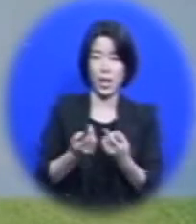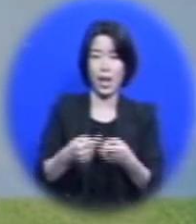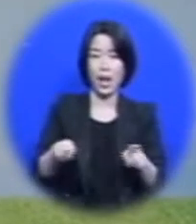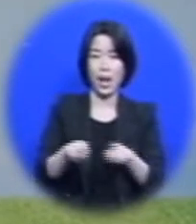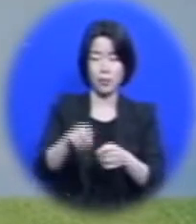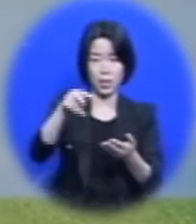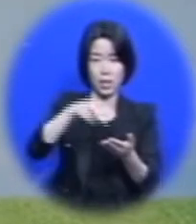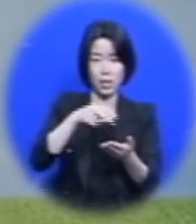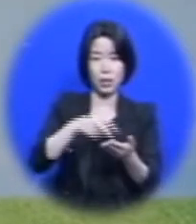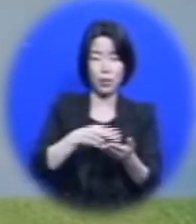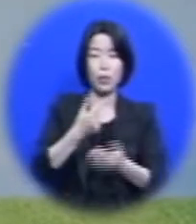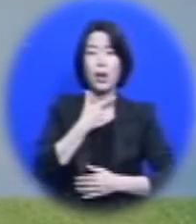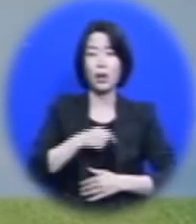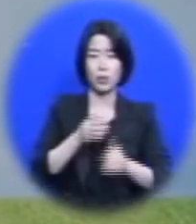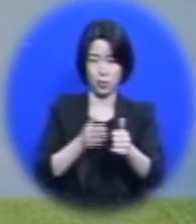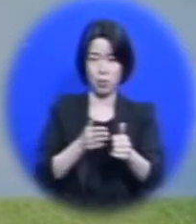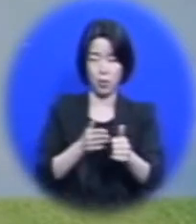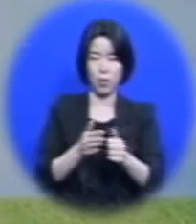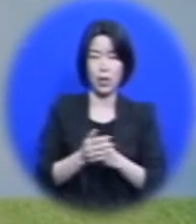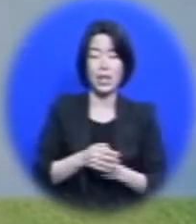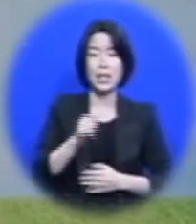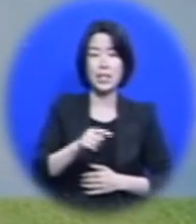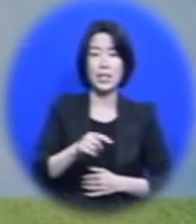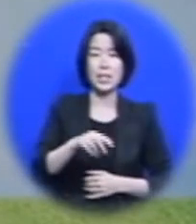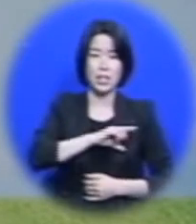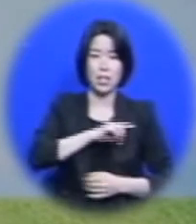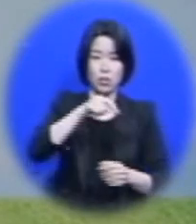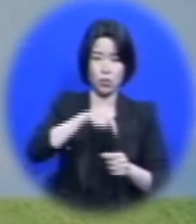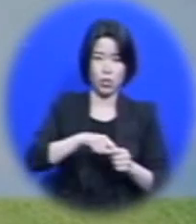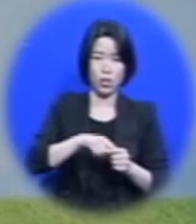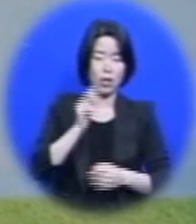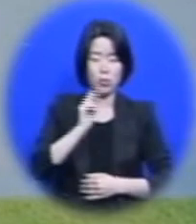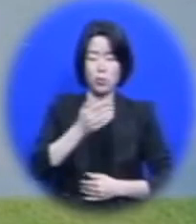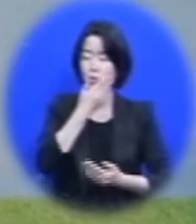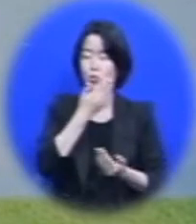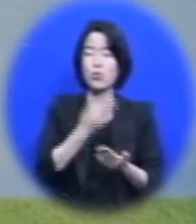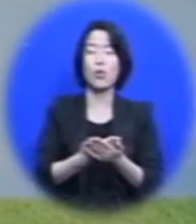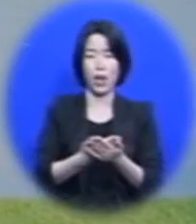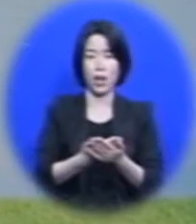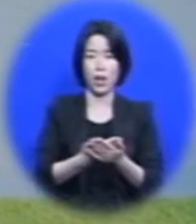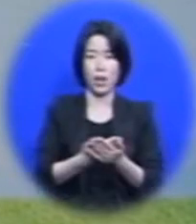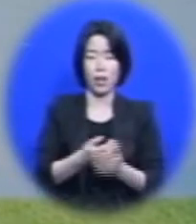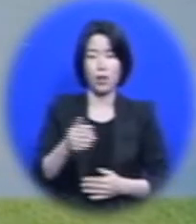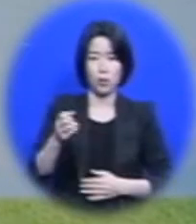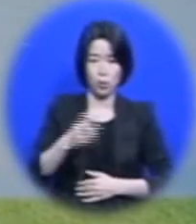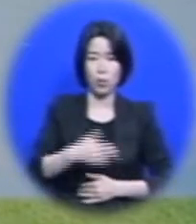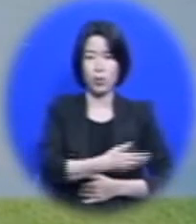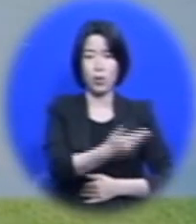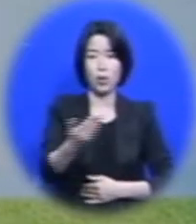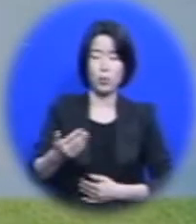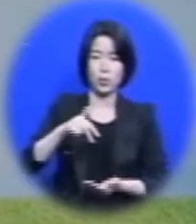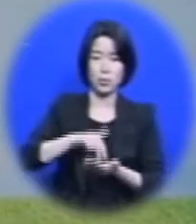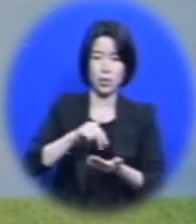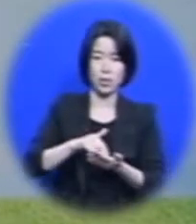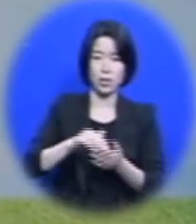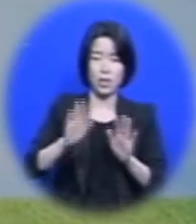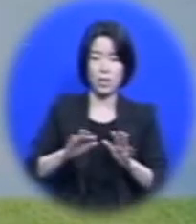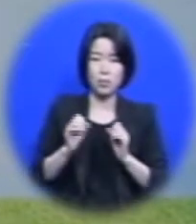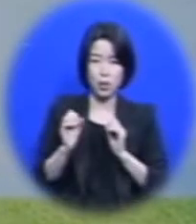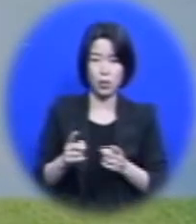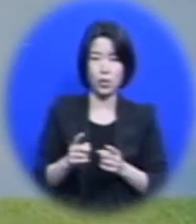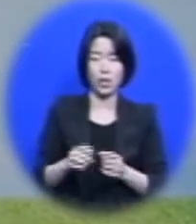읽게 하고 싶은 것은 이 주제가 너무나 중요한 주제고 여러분에게 있어서 이번 기회에